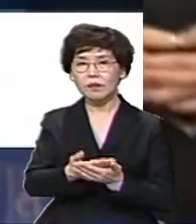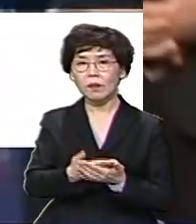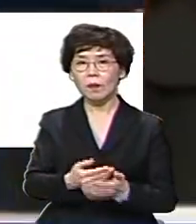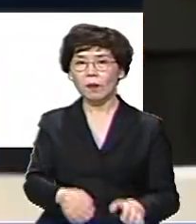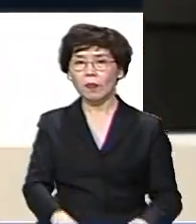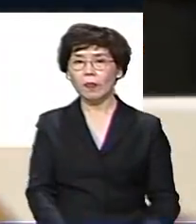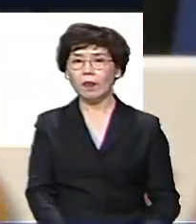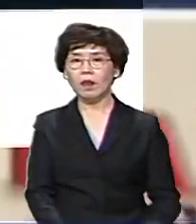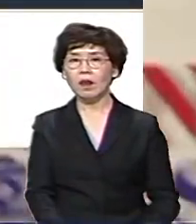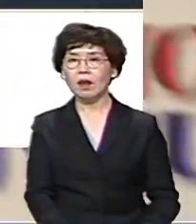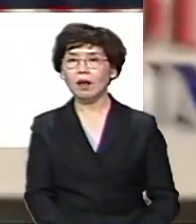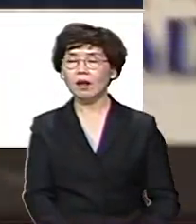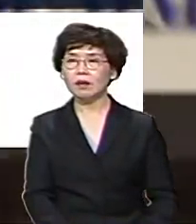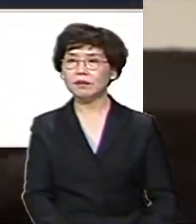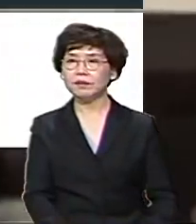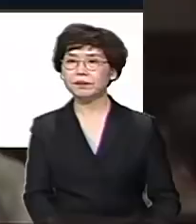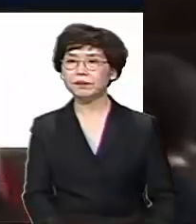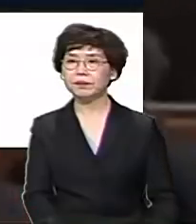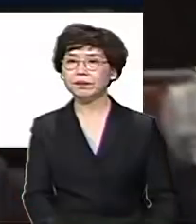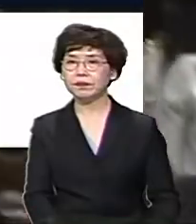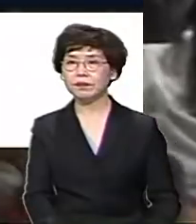씨 질문하세요.